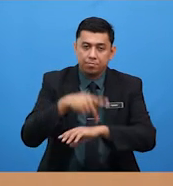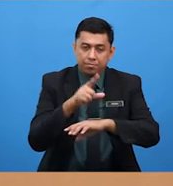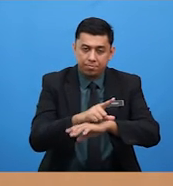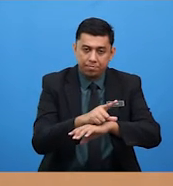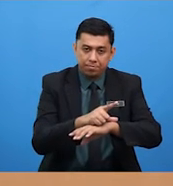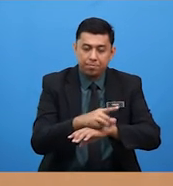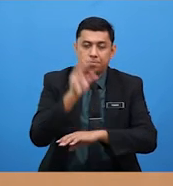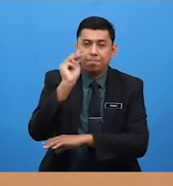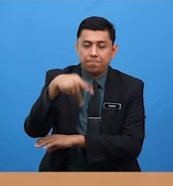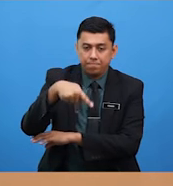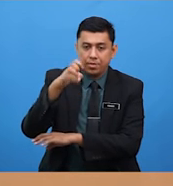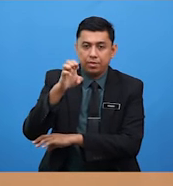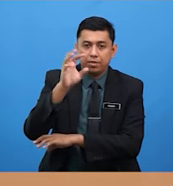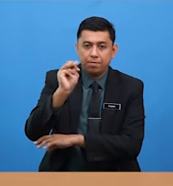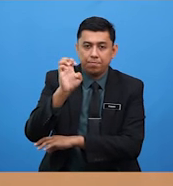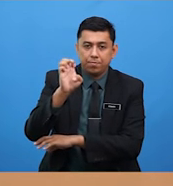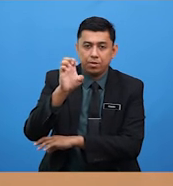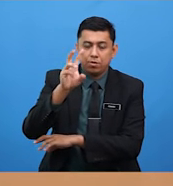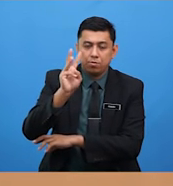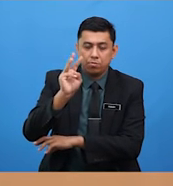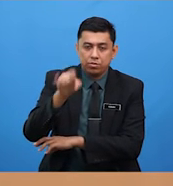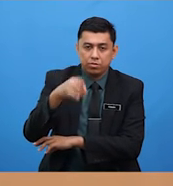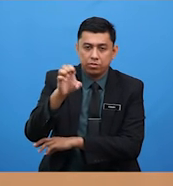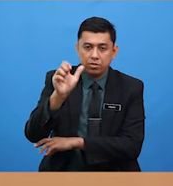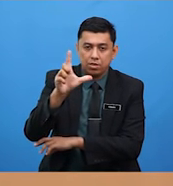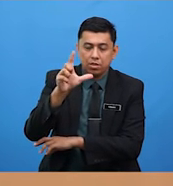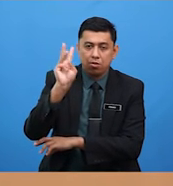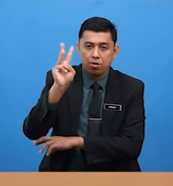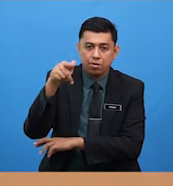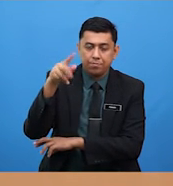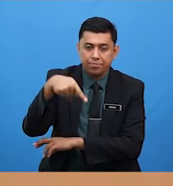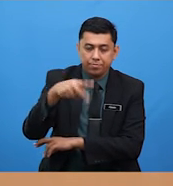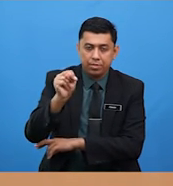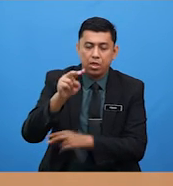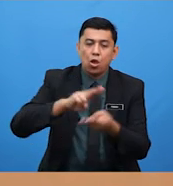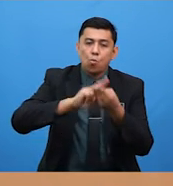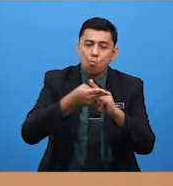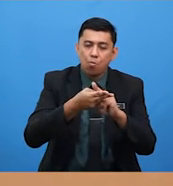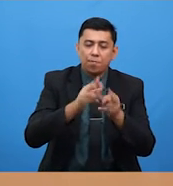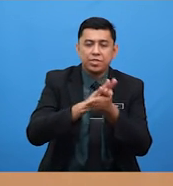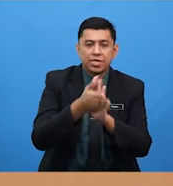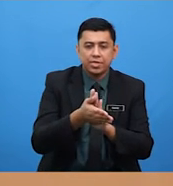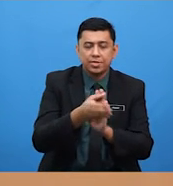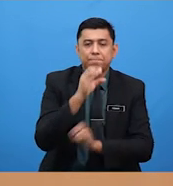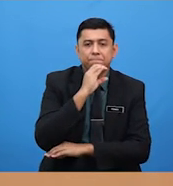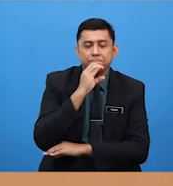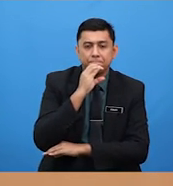Manakala untuk pemberjawapan, ia merupakan proses di mana pepejal berubah menjadi